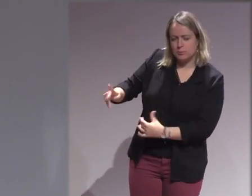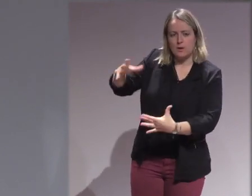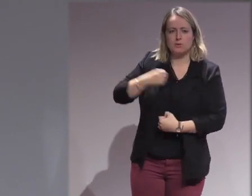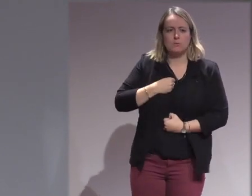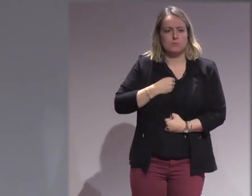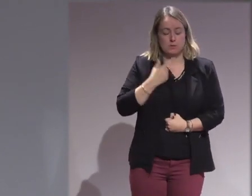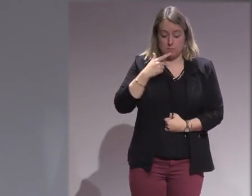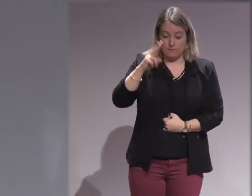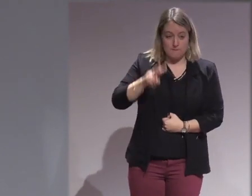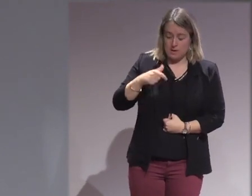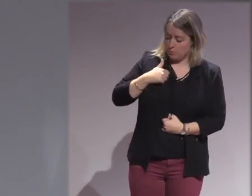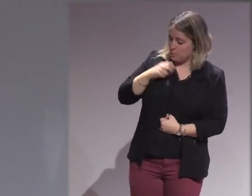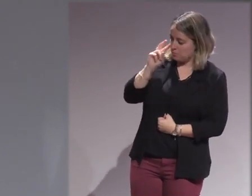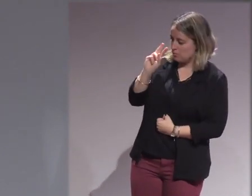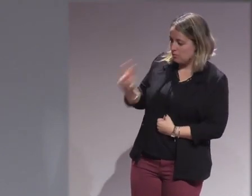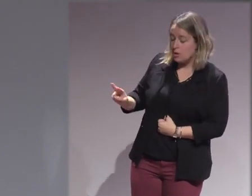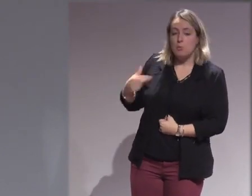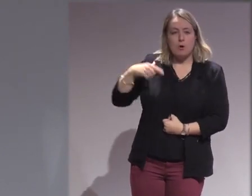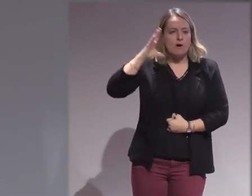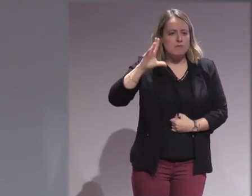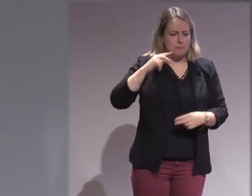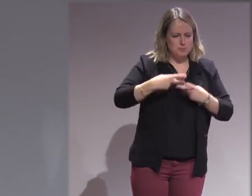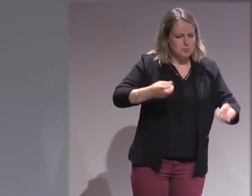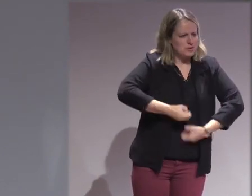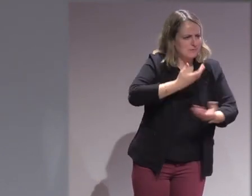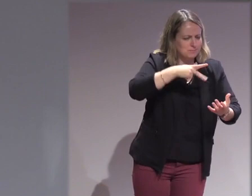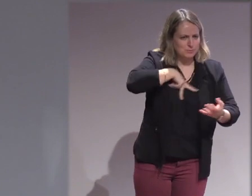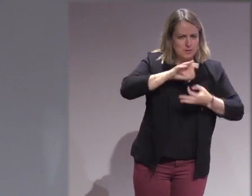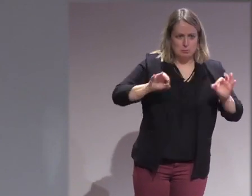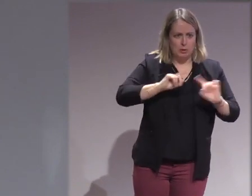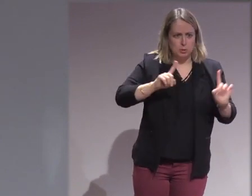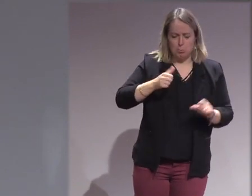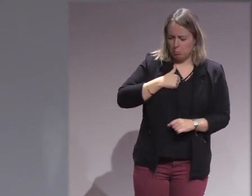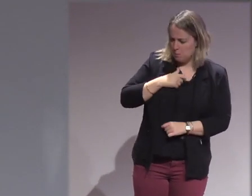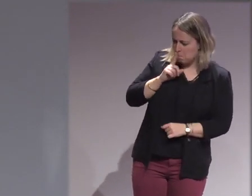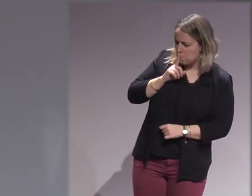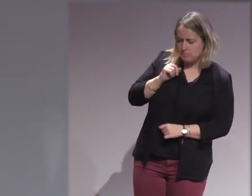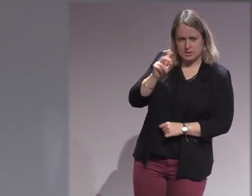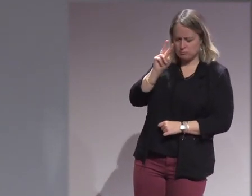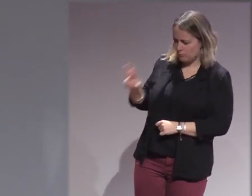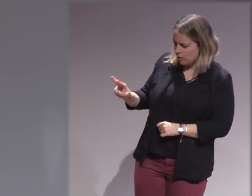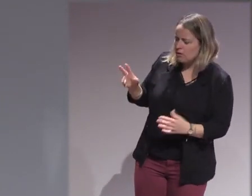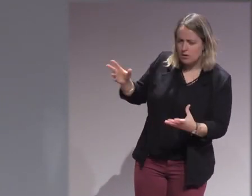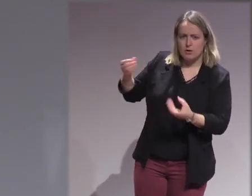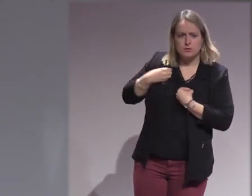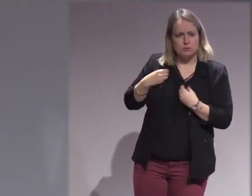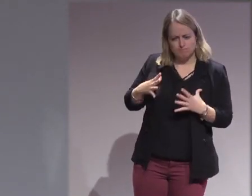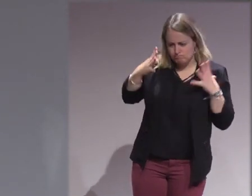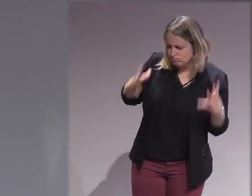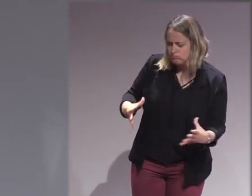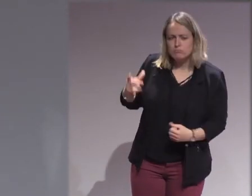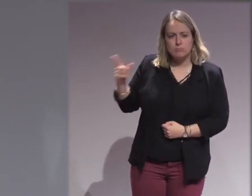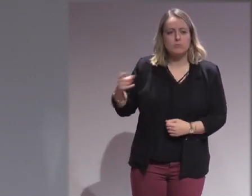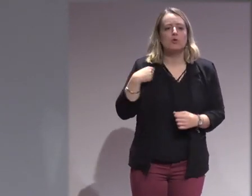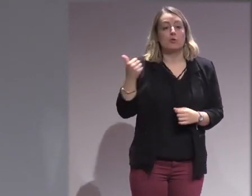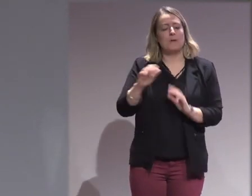À l'époque, je ne m'exprimais pas encore publiquement sur mon histoire d'adoption. Il avait écrit un livre, on va le revoir